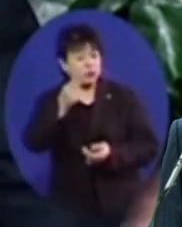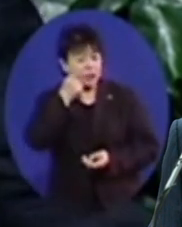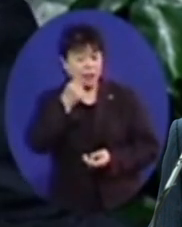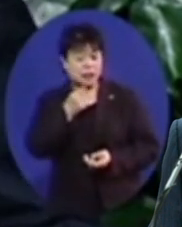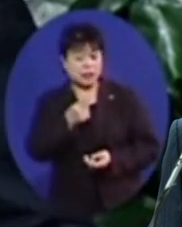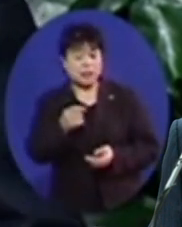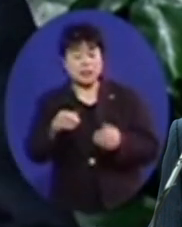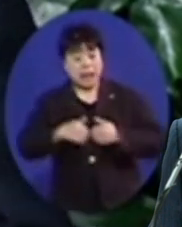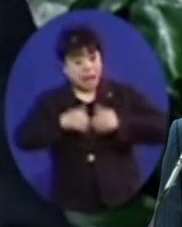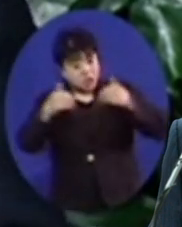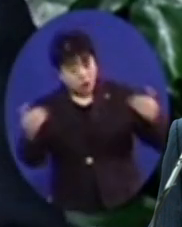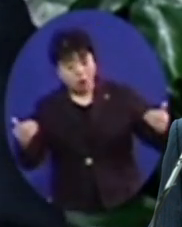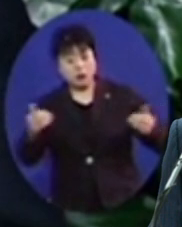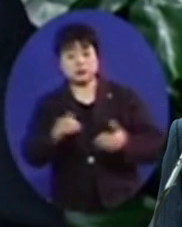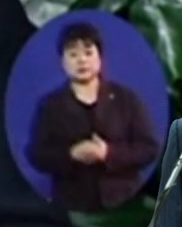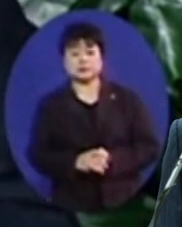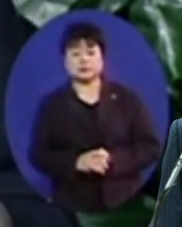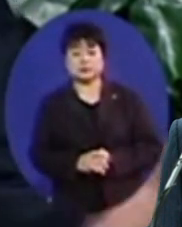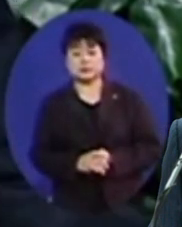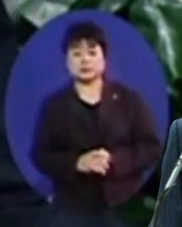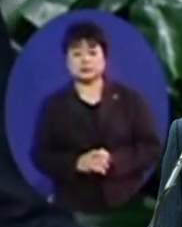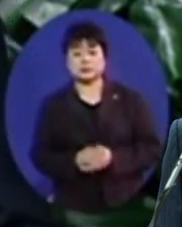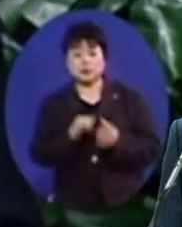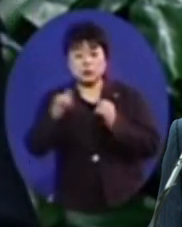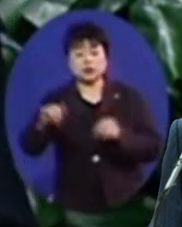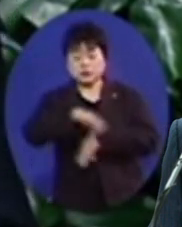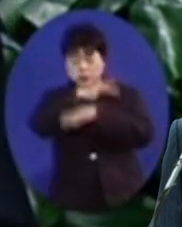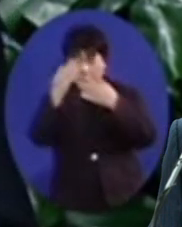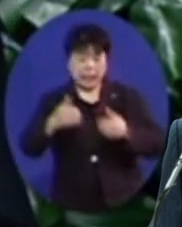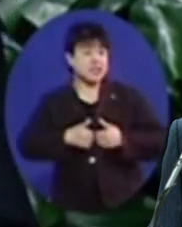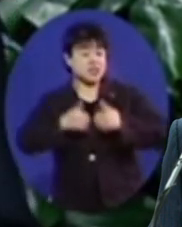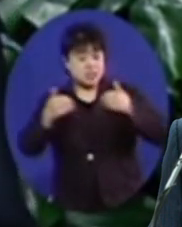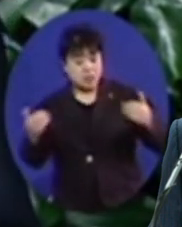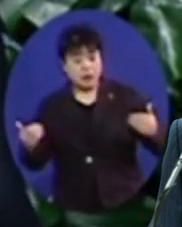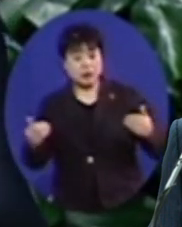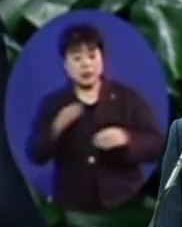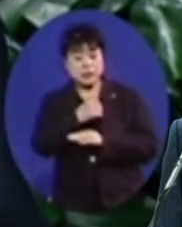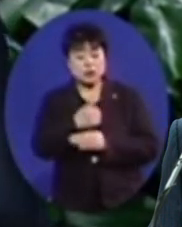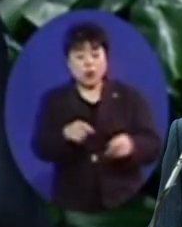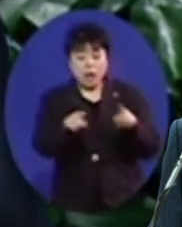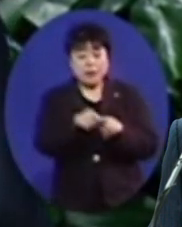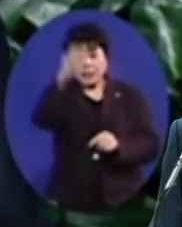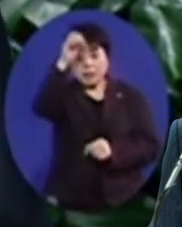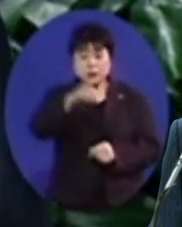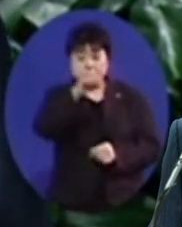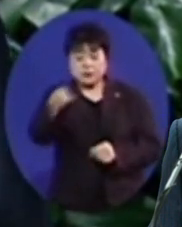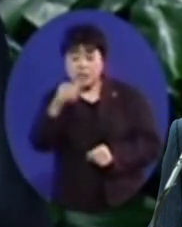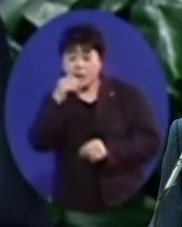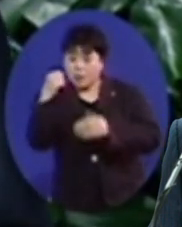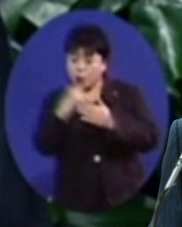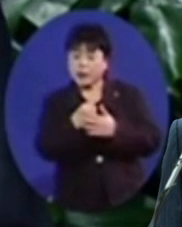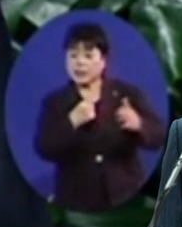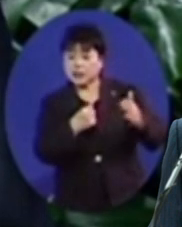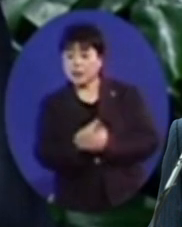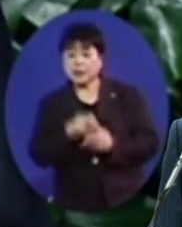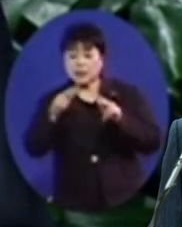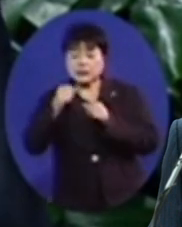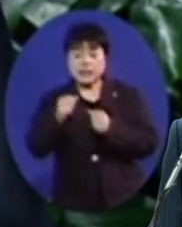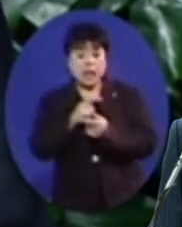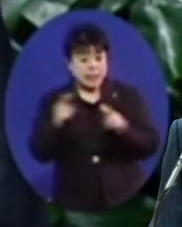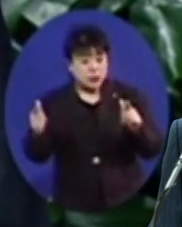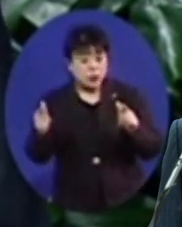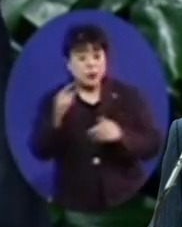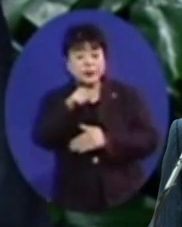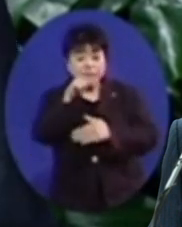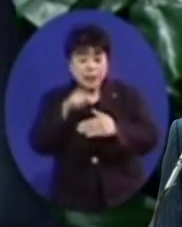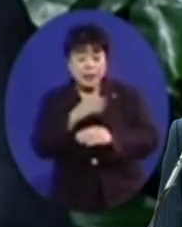다 열어놓아야 돼요. 내 인생을 다 열어놓아야 돼요. 내가 그리스도와 함께 십자가에 못 박혀나니 이제 내가 산 것은 내가